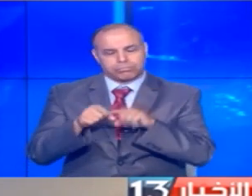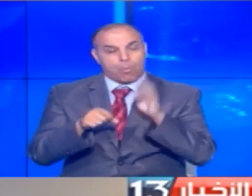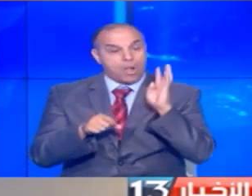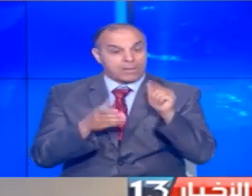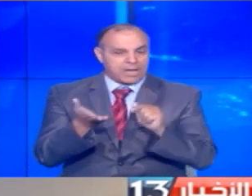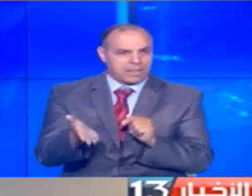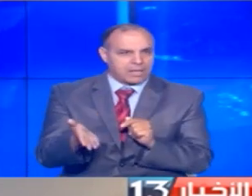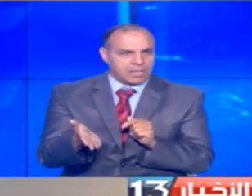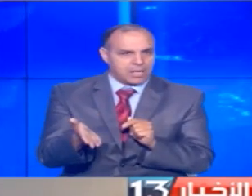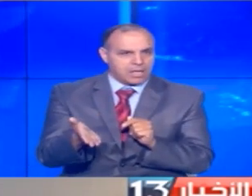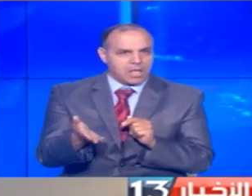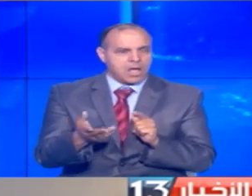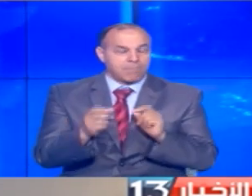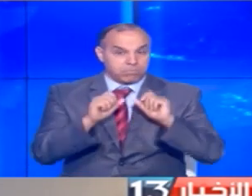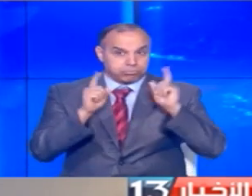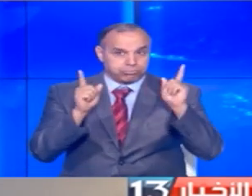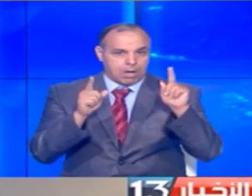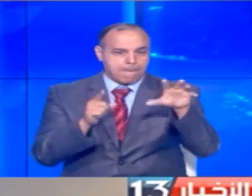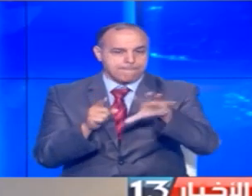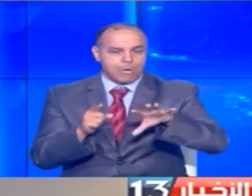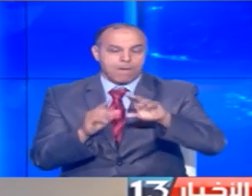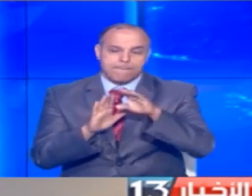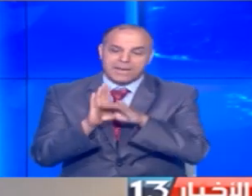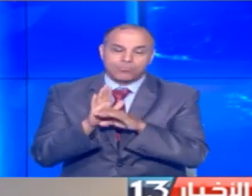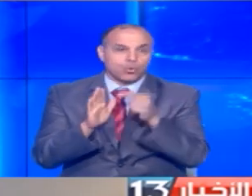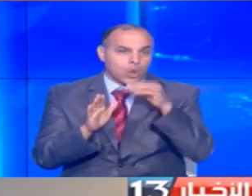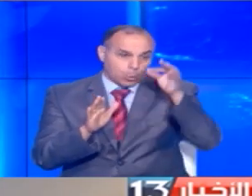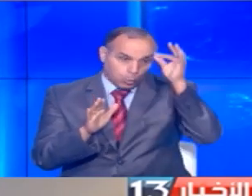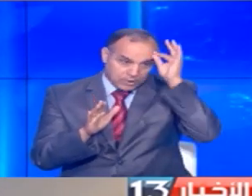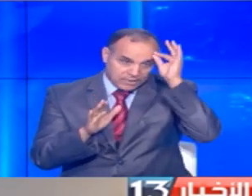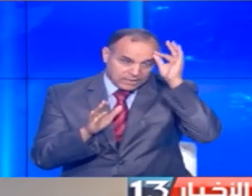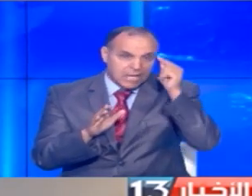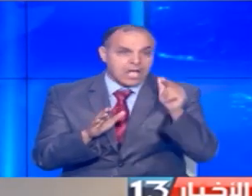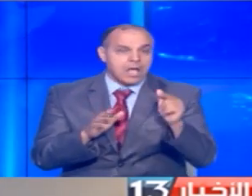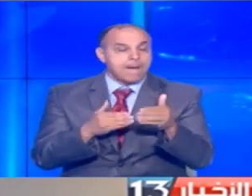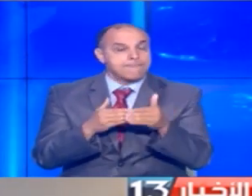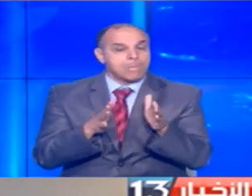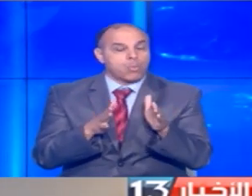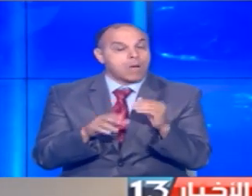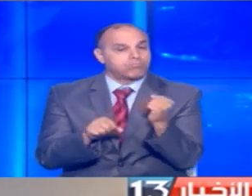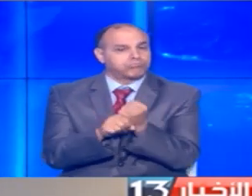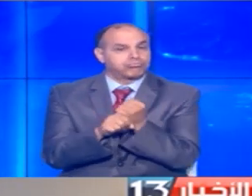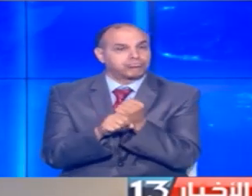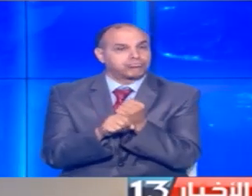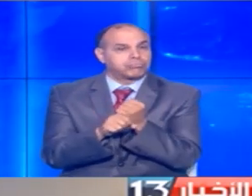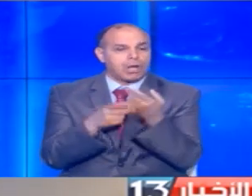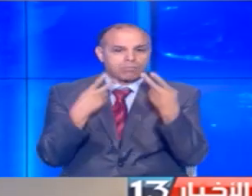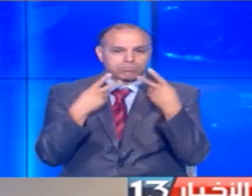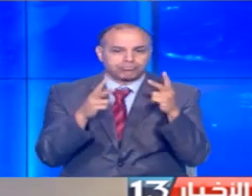الحالي لتلقي الضوء على الموقع الاستراتيجي لتونس كبوابة استثمارية